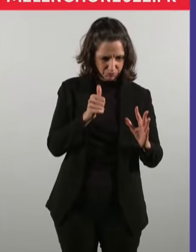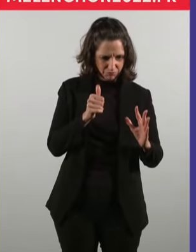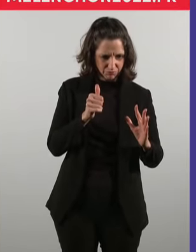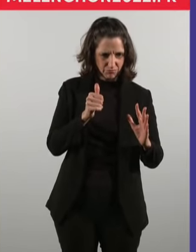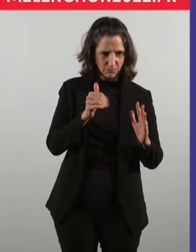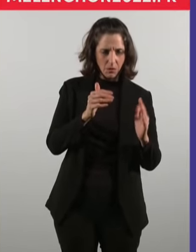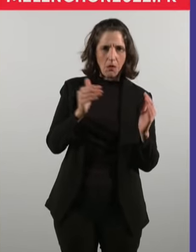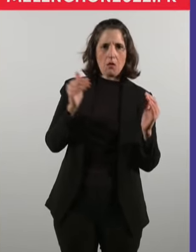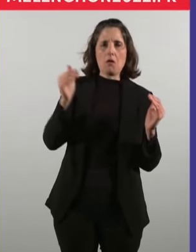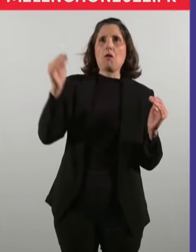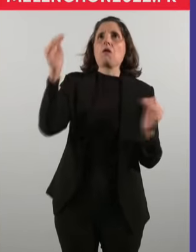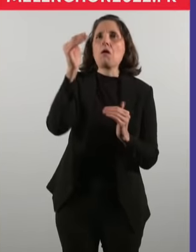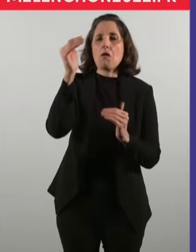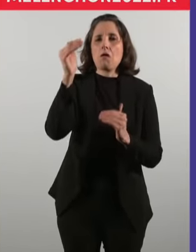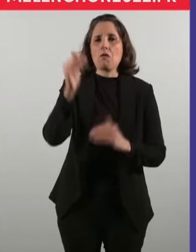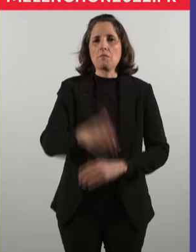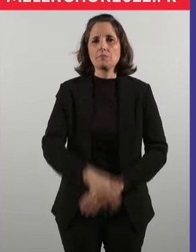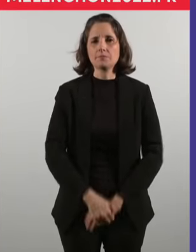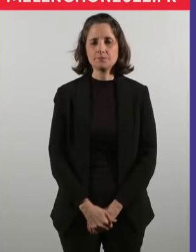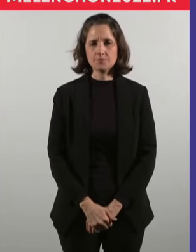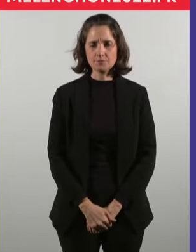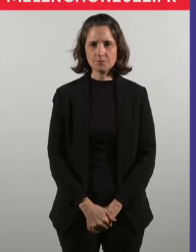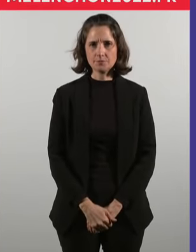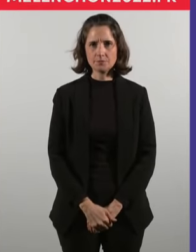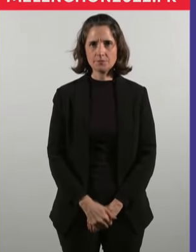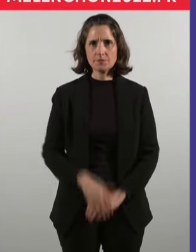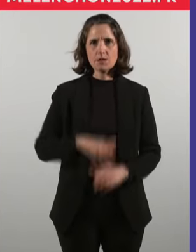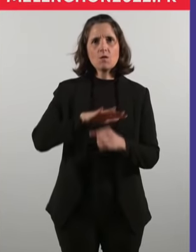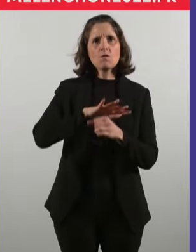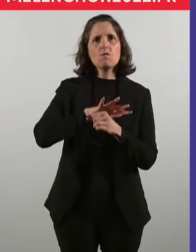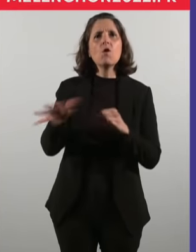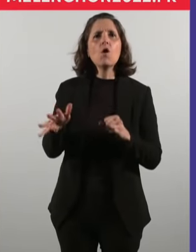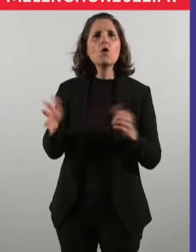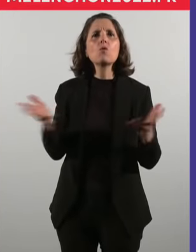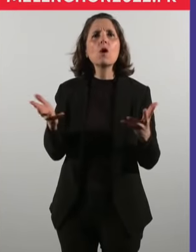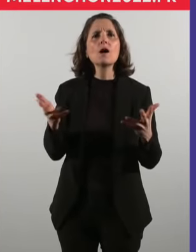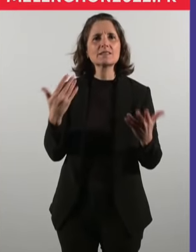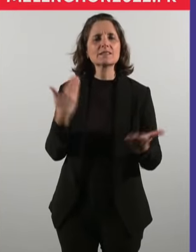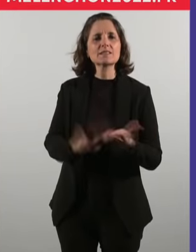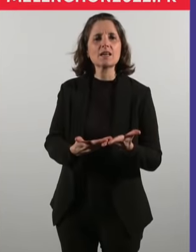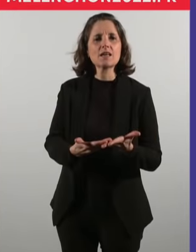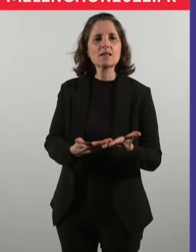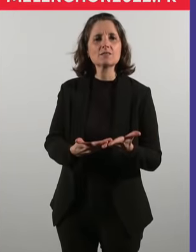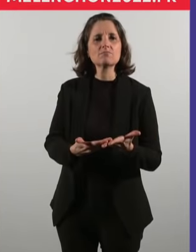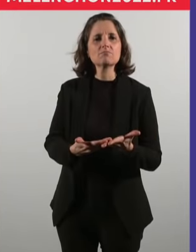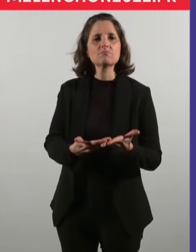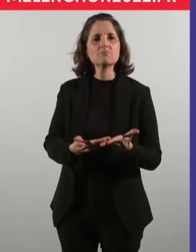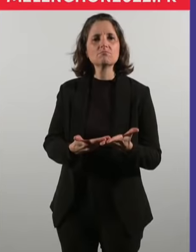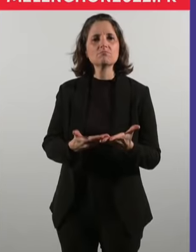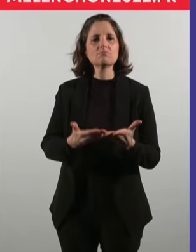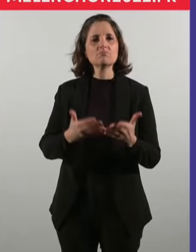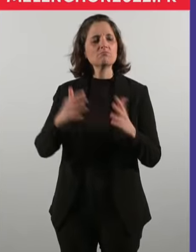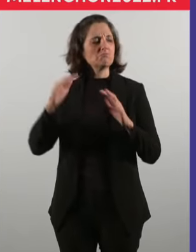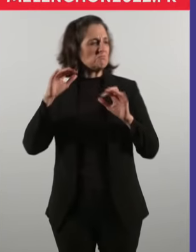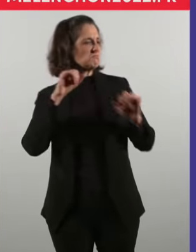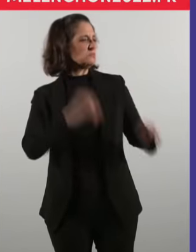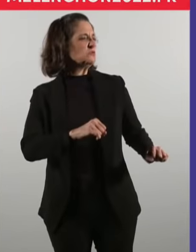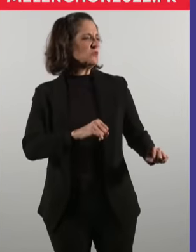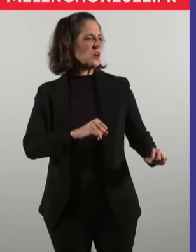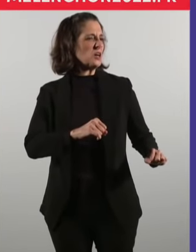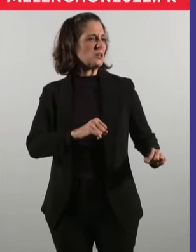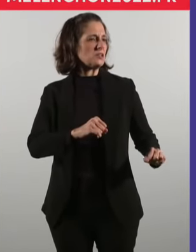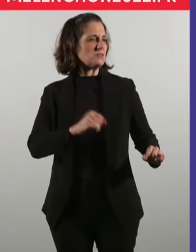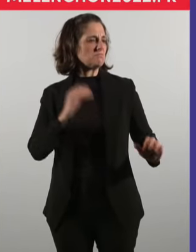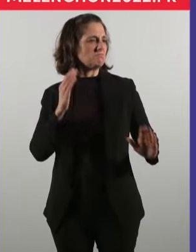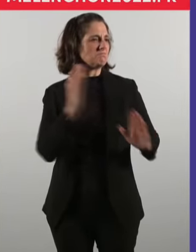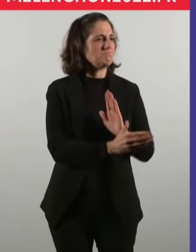Qu'est-ce qu'un viol, sinon que cela ? Férocité pure, exercice de pouvoir brut. C'est une énorme erreur que de le confondre